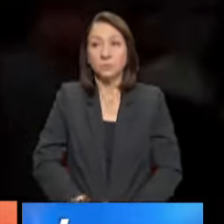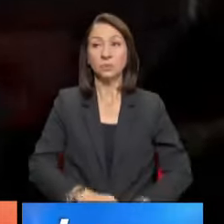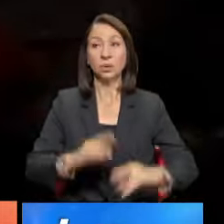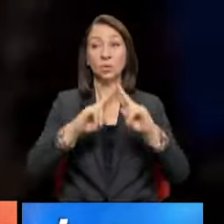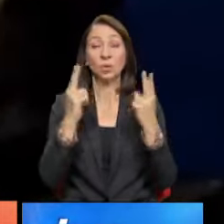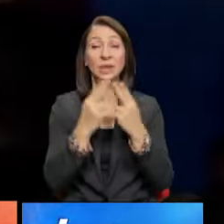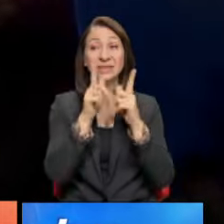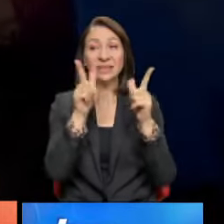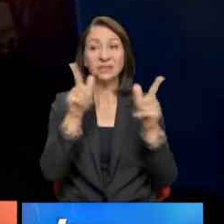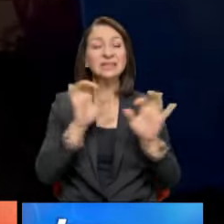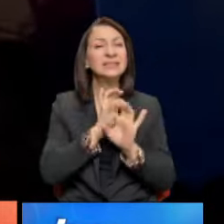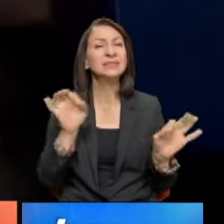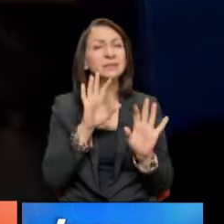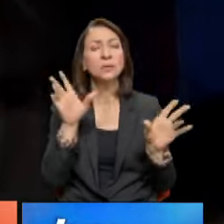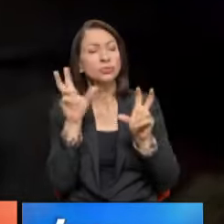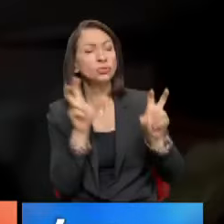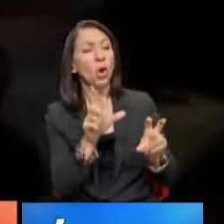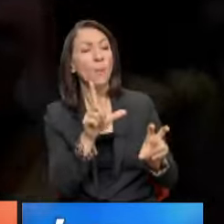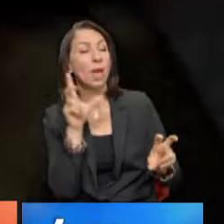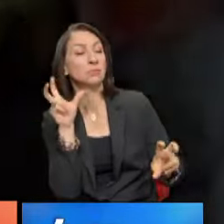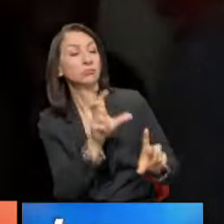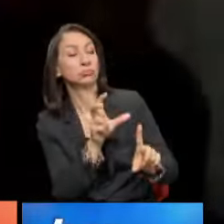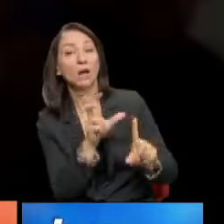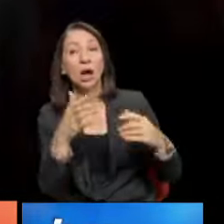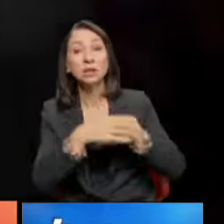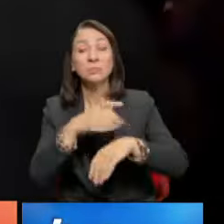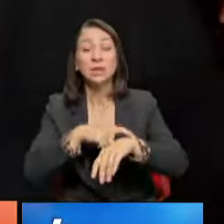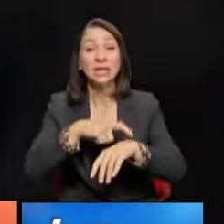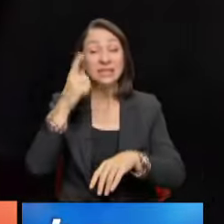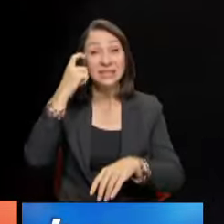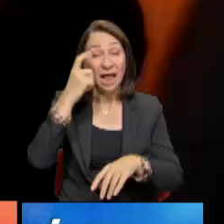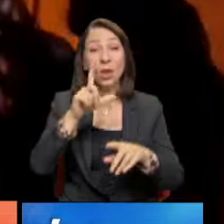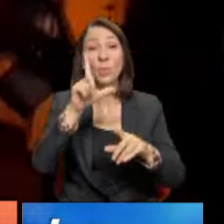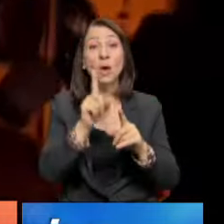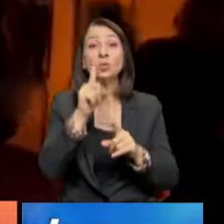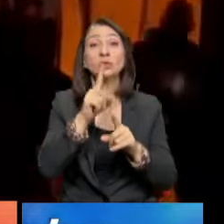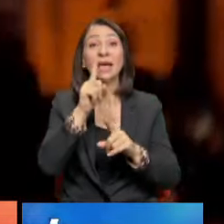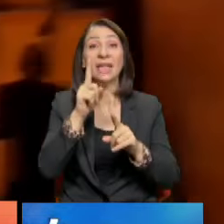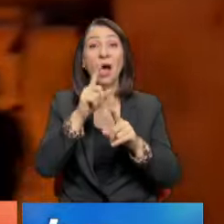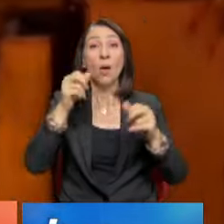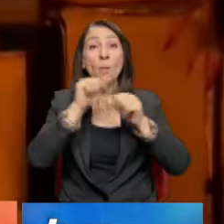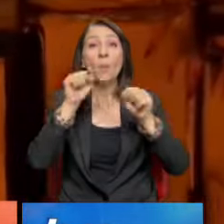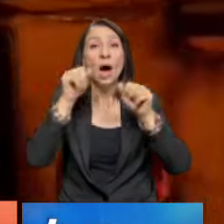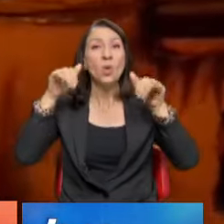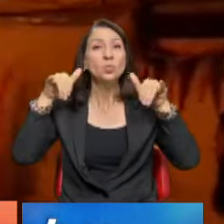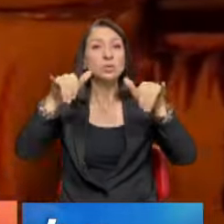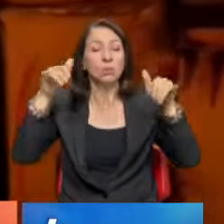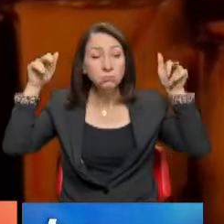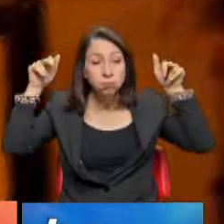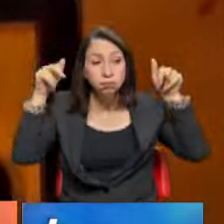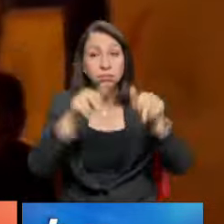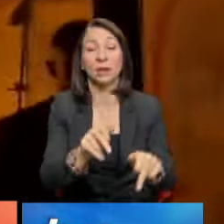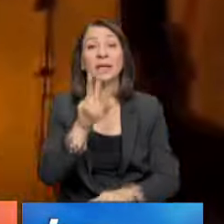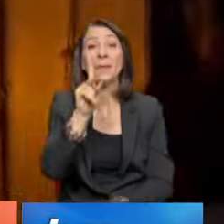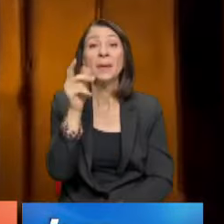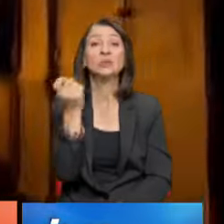Dünyanın sessizliğinden faydalanıp gözünü Lübnan'a dikti. Akşam saatlerinde İsrail'in Lübnan'ın kuzeyine düzenlediği hava saldırısında en az 21 kişi